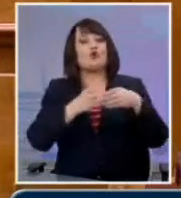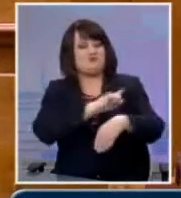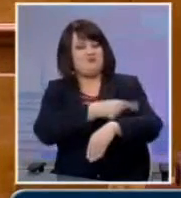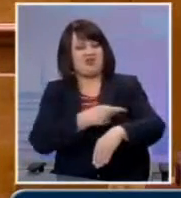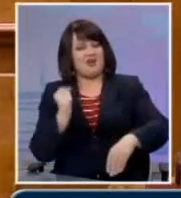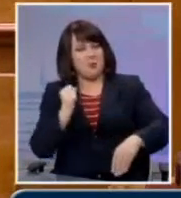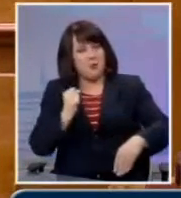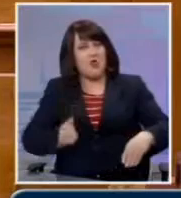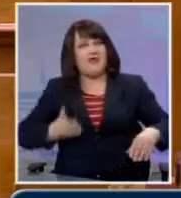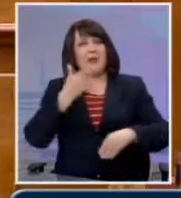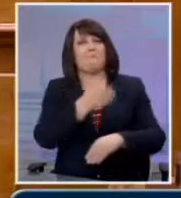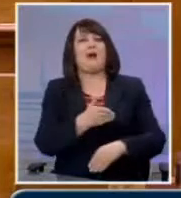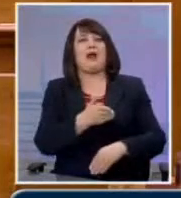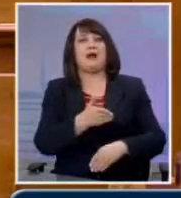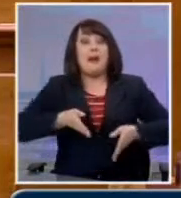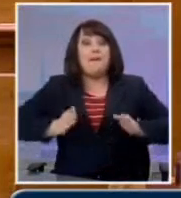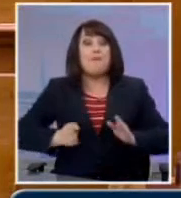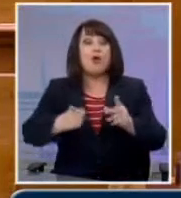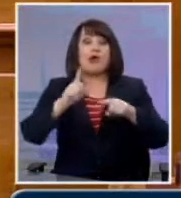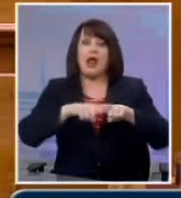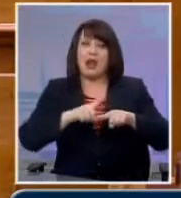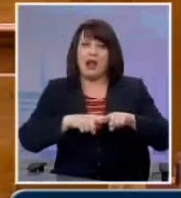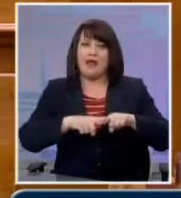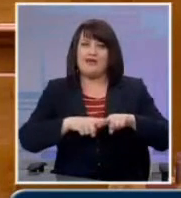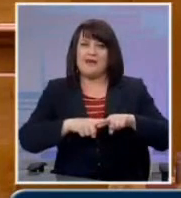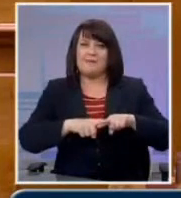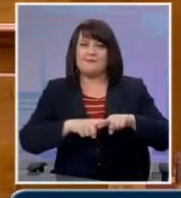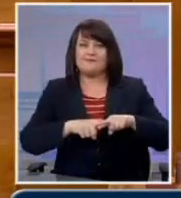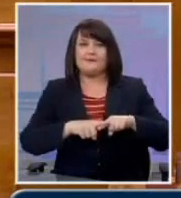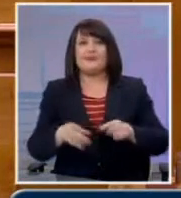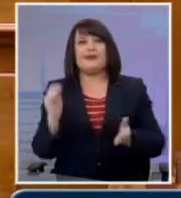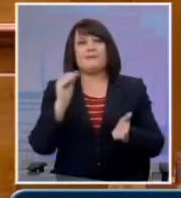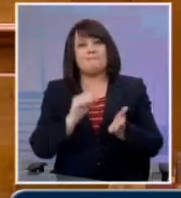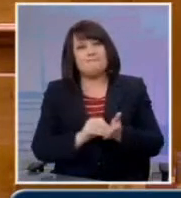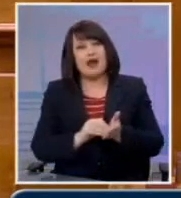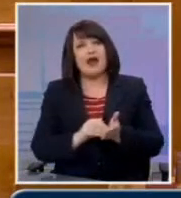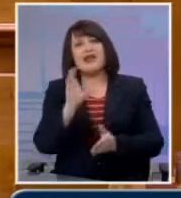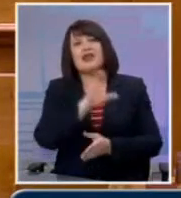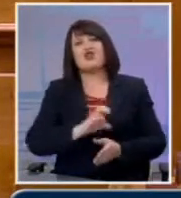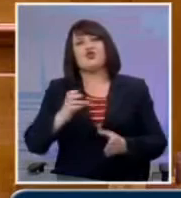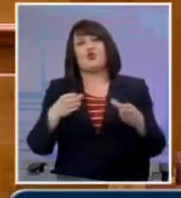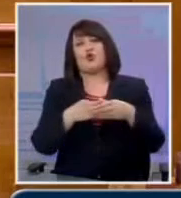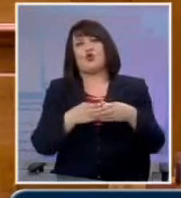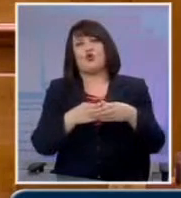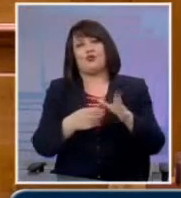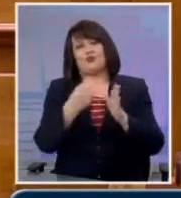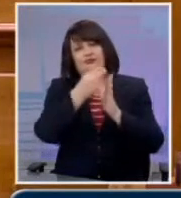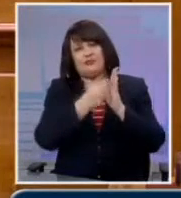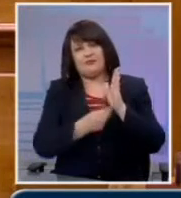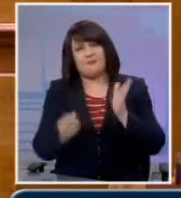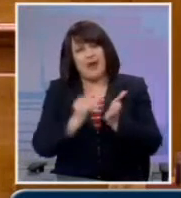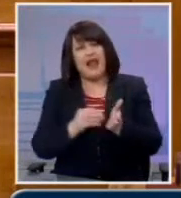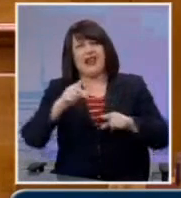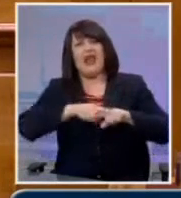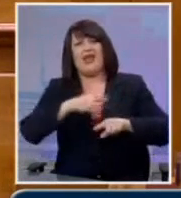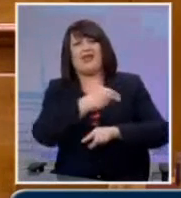συνδυάσουν την πορεία της Ελλάδος, που δεν θέλουν ξανά να μπει σαν θέμα στο Eurogroup και σε κανένα Eurogroup,